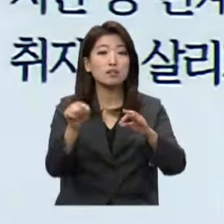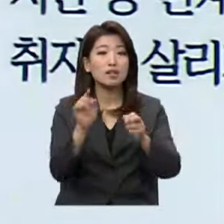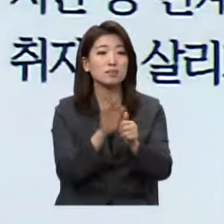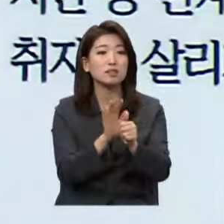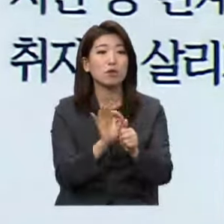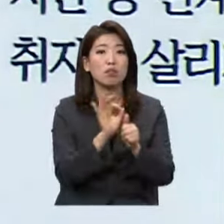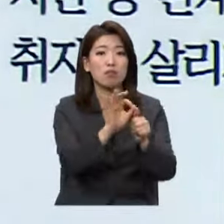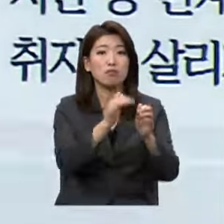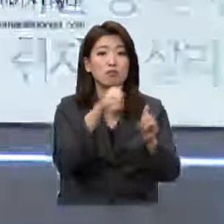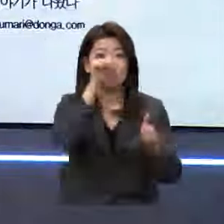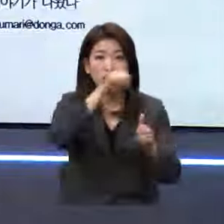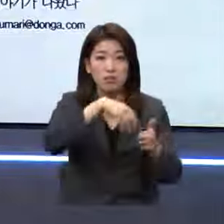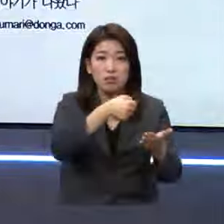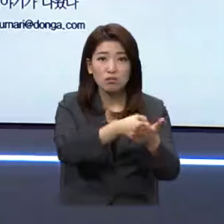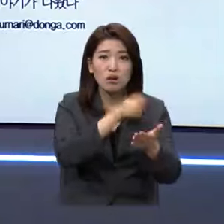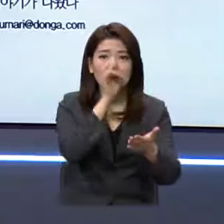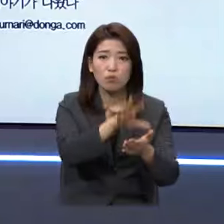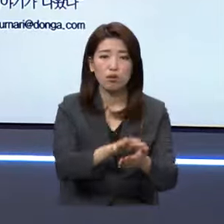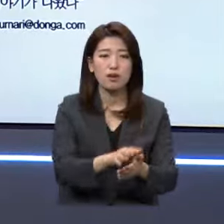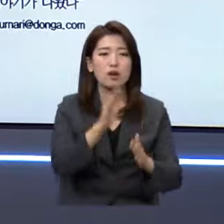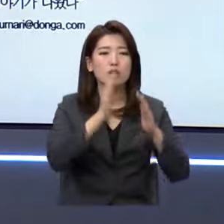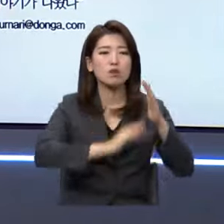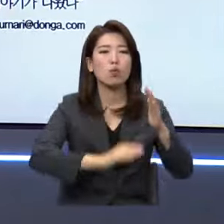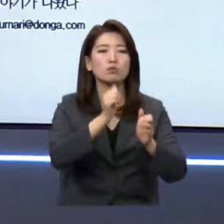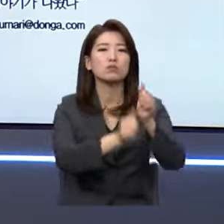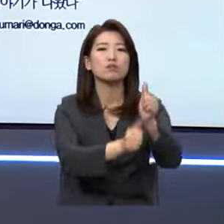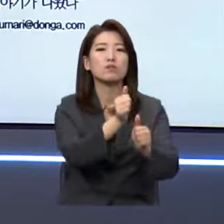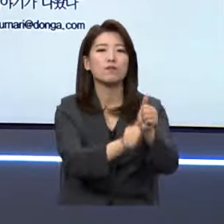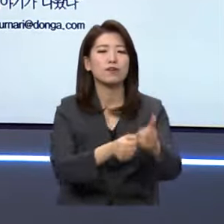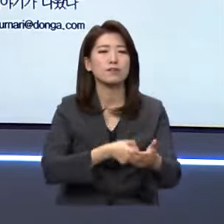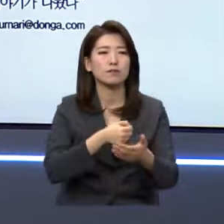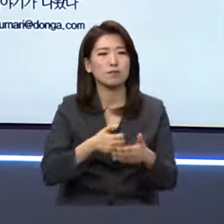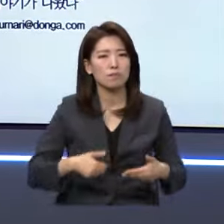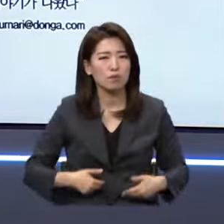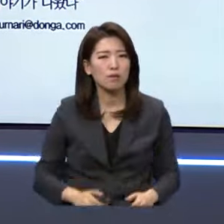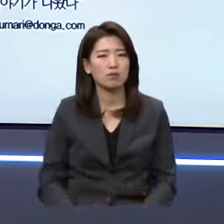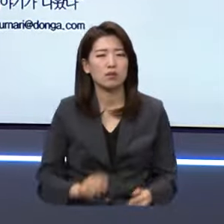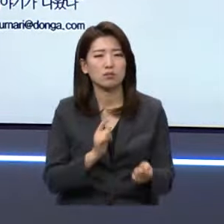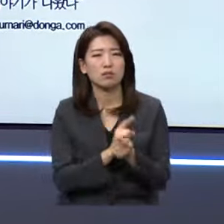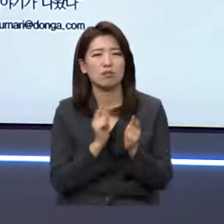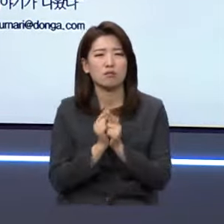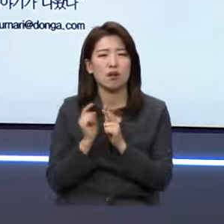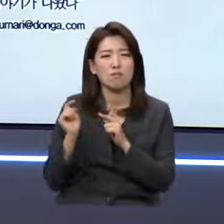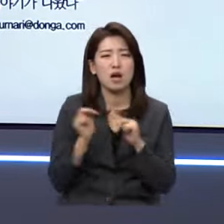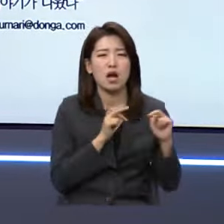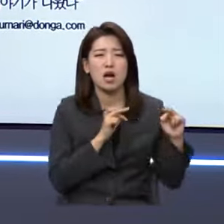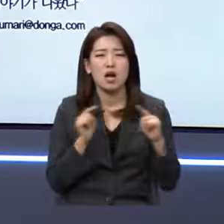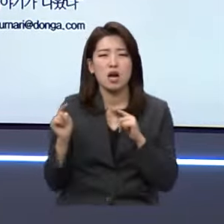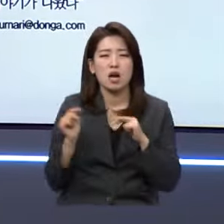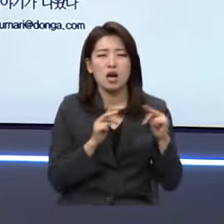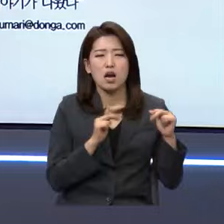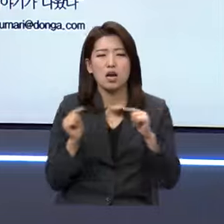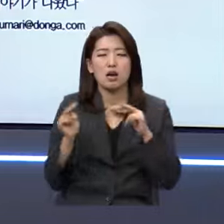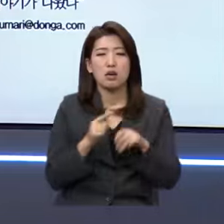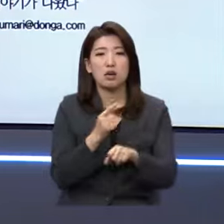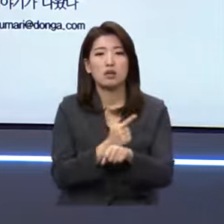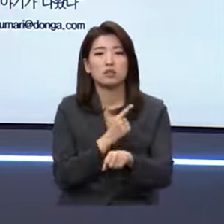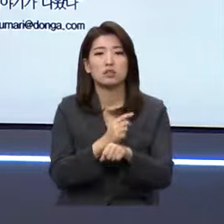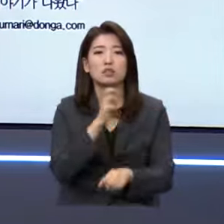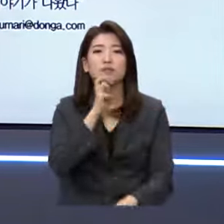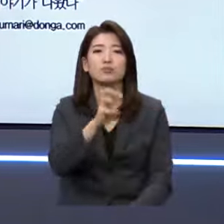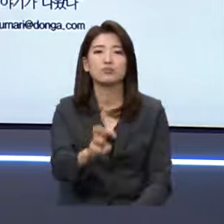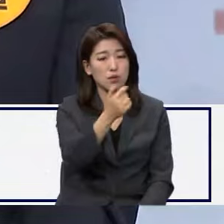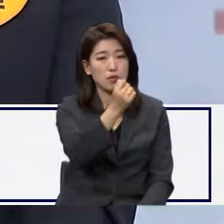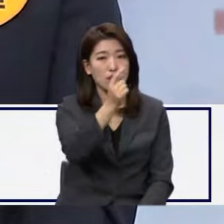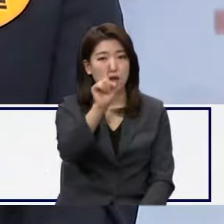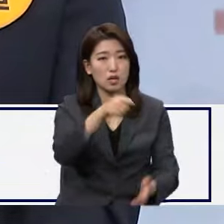반박을 했다라는 겁니다 그래서이 경론이 1시간 30분 동안이 졌다라는